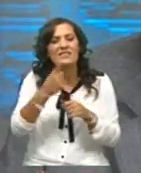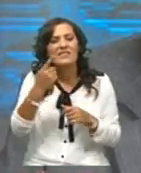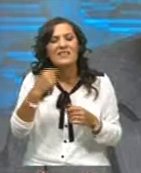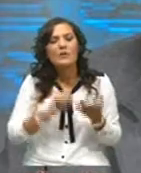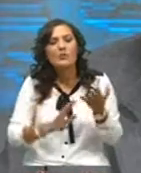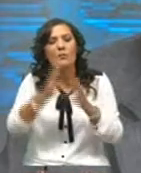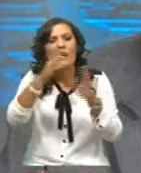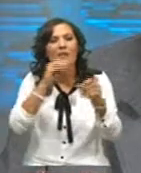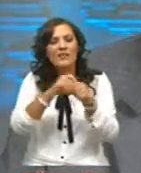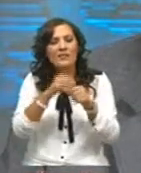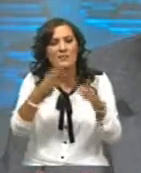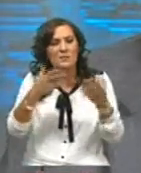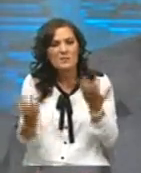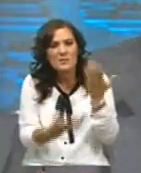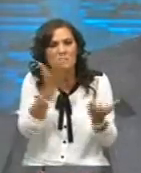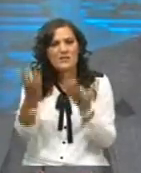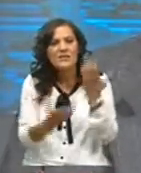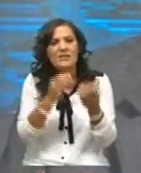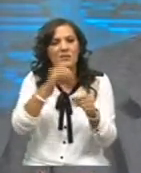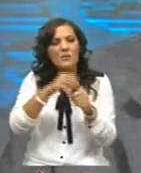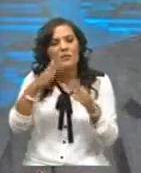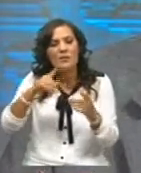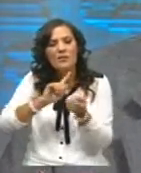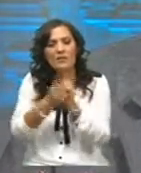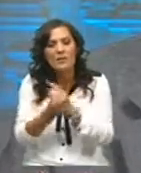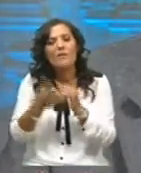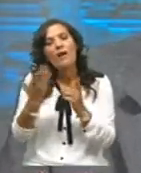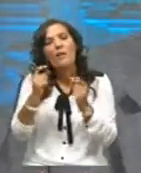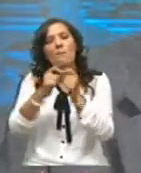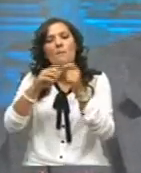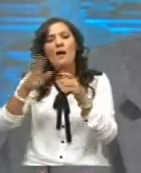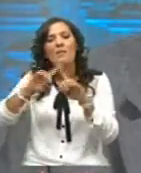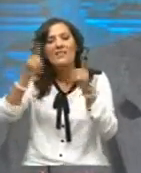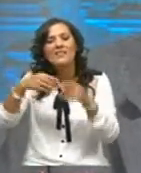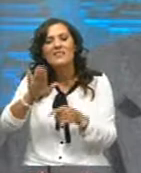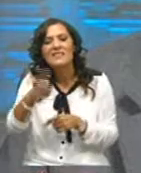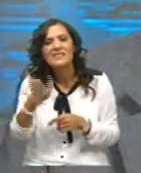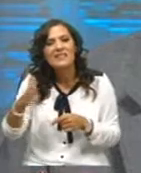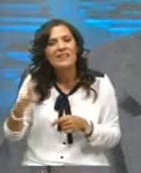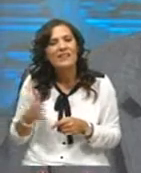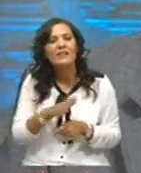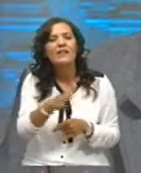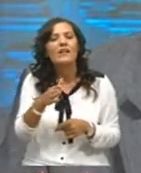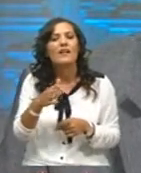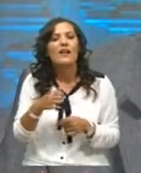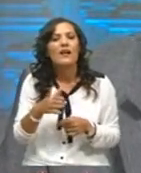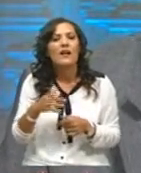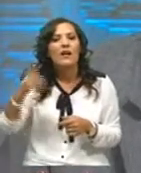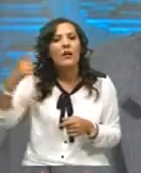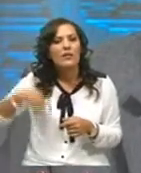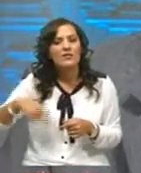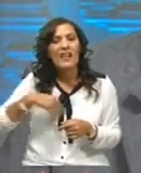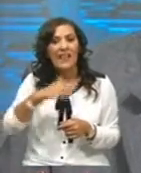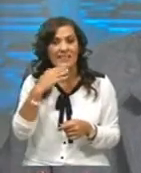istway muamele görmüş ve isli gıdalar ya da barbekü gıdalar ızgara gıdalardan özellikle